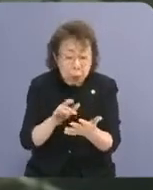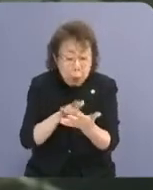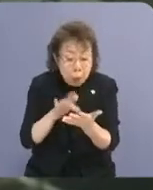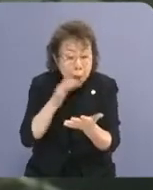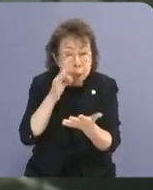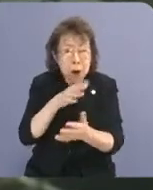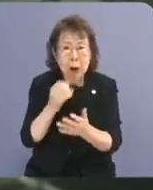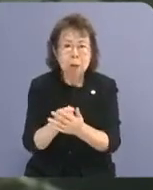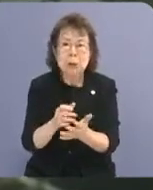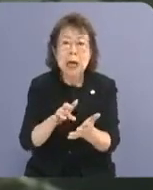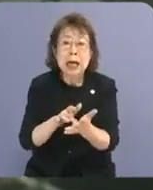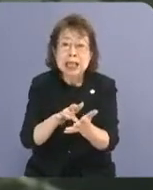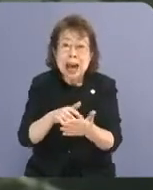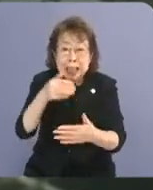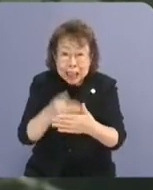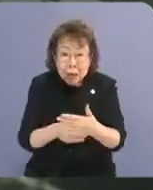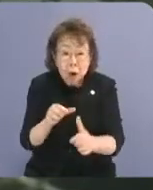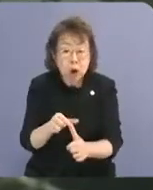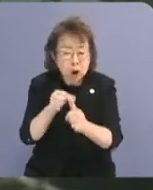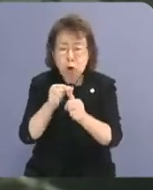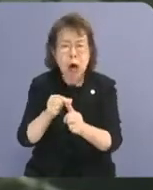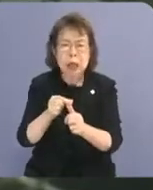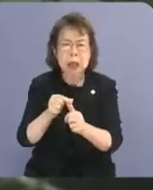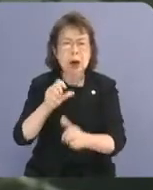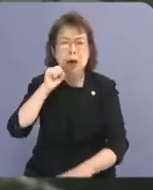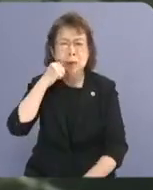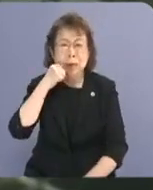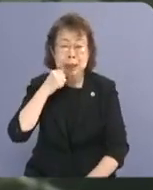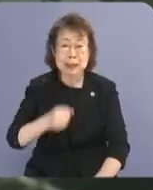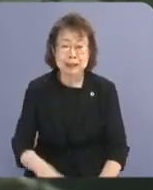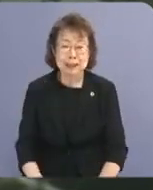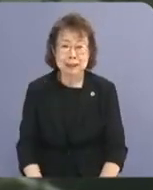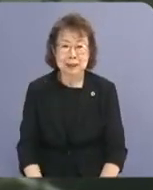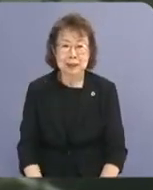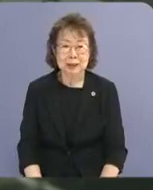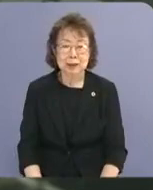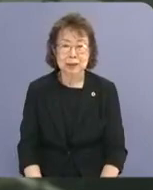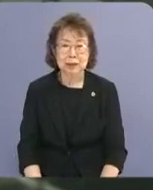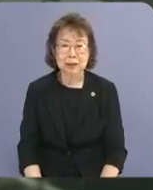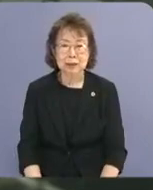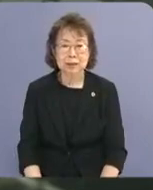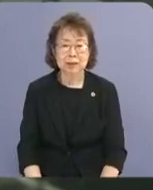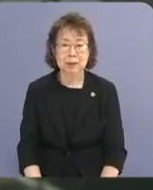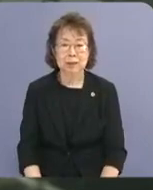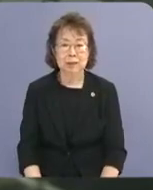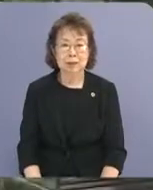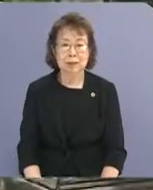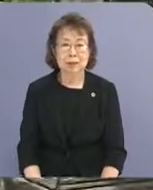당분간 자녀 백신을 막기는 힘들 것으로 보입니다 이준섭 기세가 주셨습니다